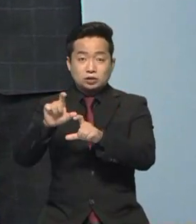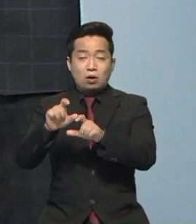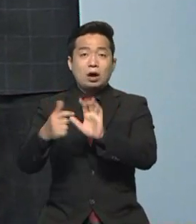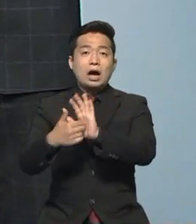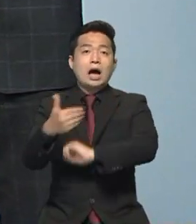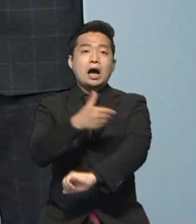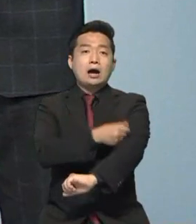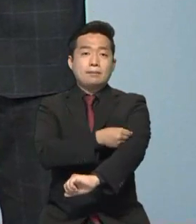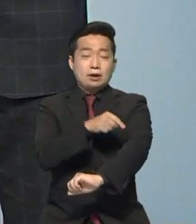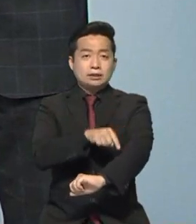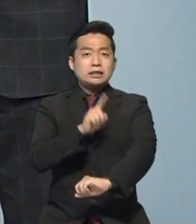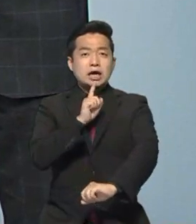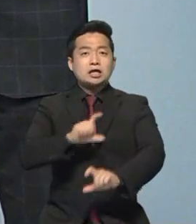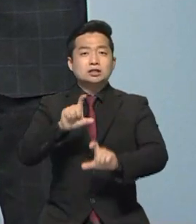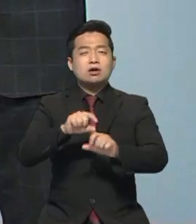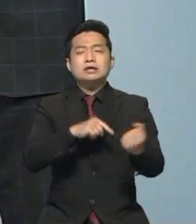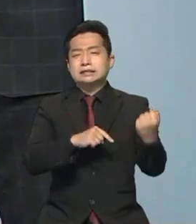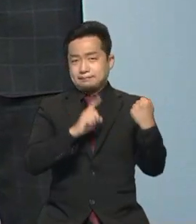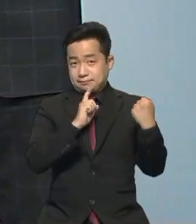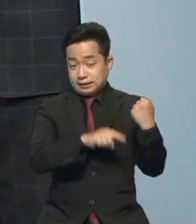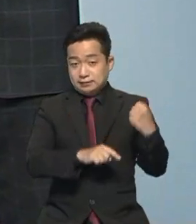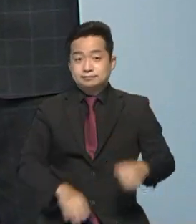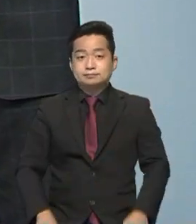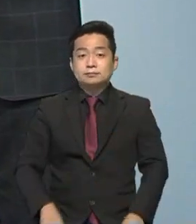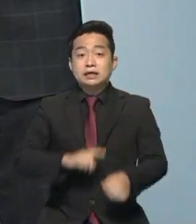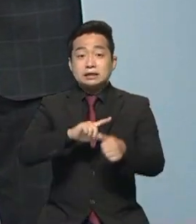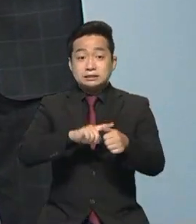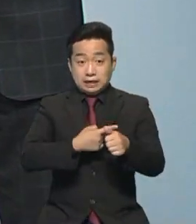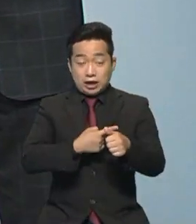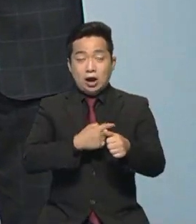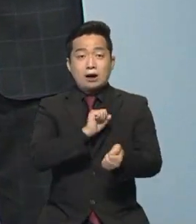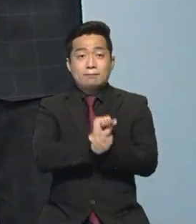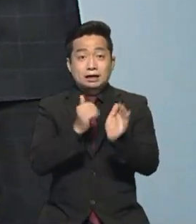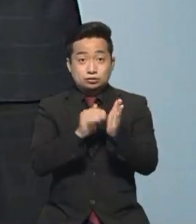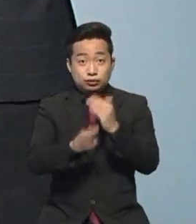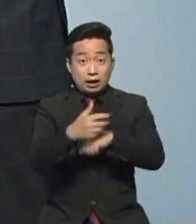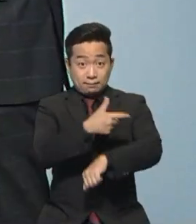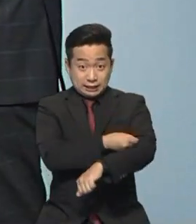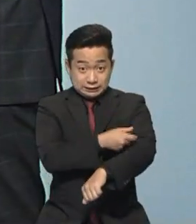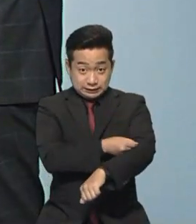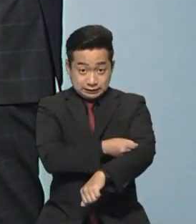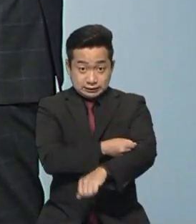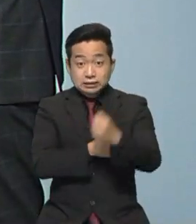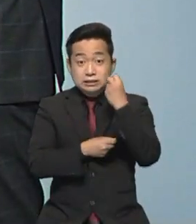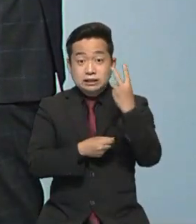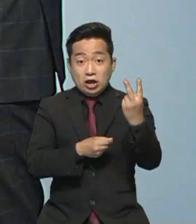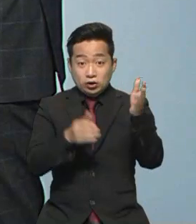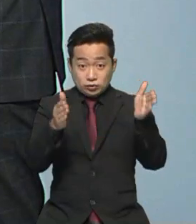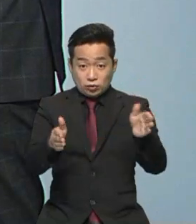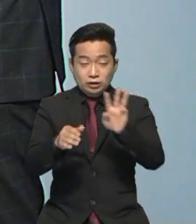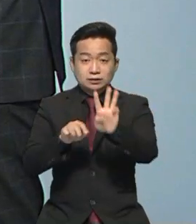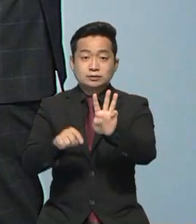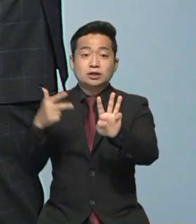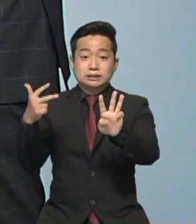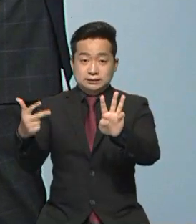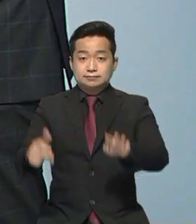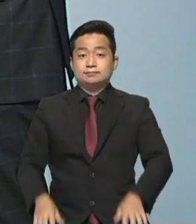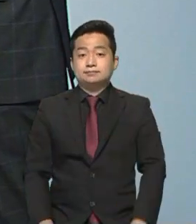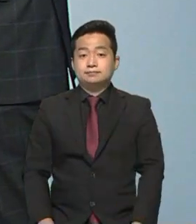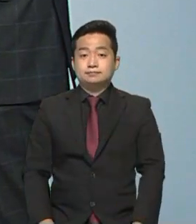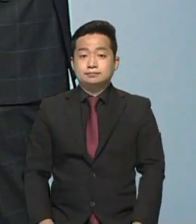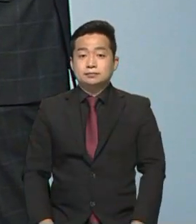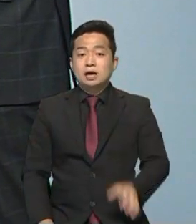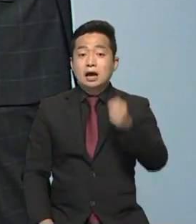겁니다. 자연 감염 뒤 백신을 맞은 사람은요. 감염 위험이 2개월 내에는 3.7,